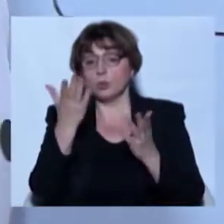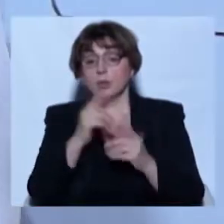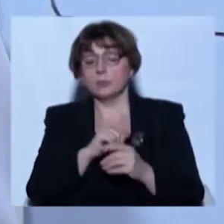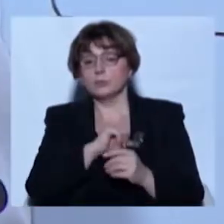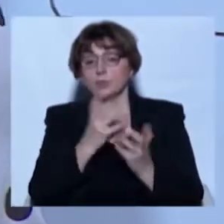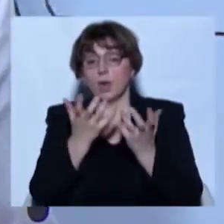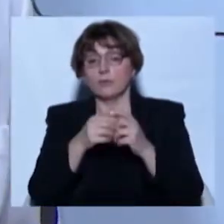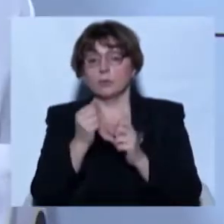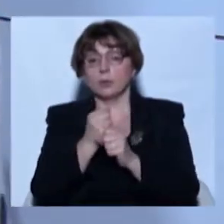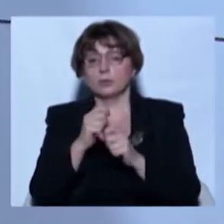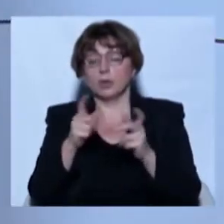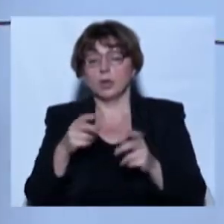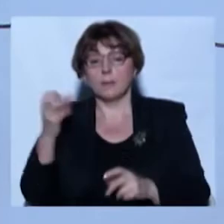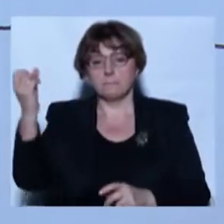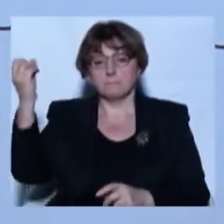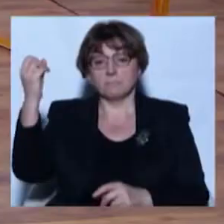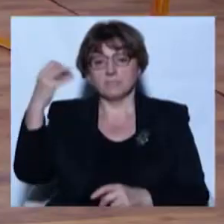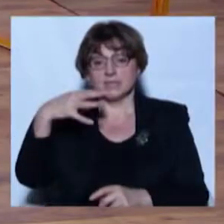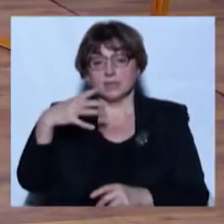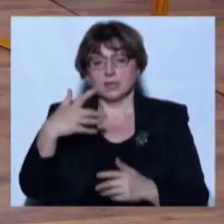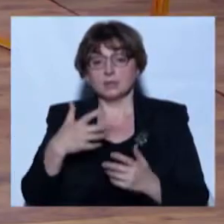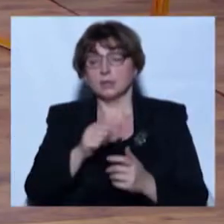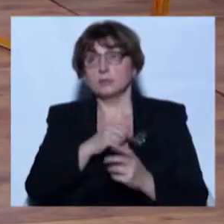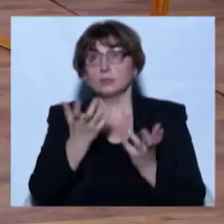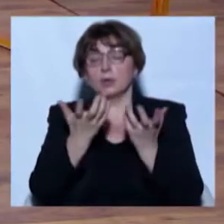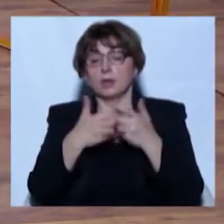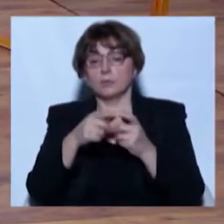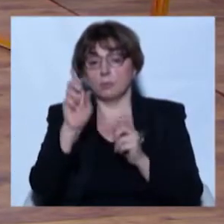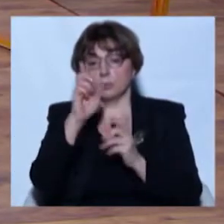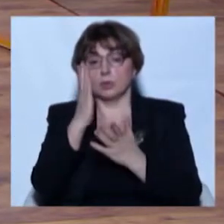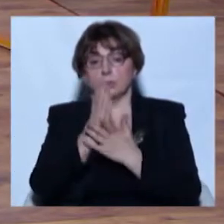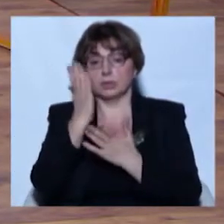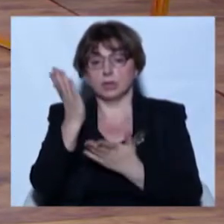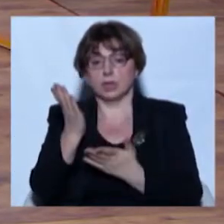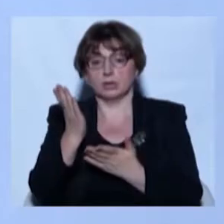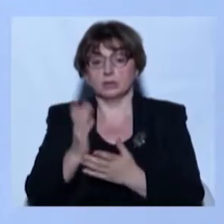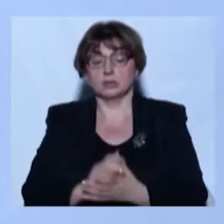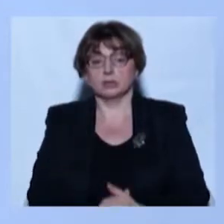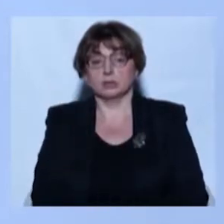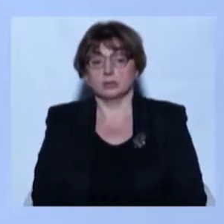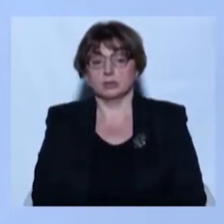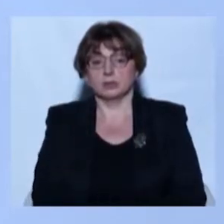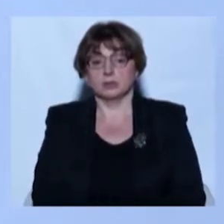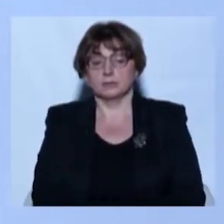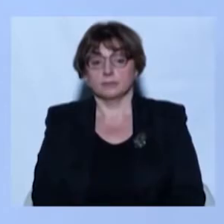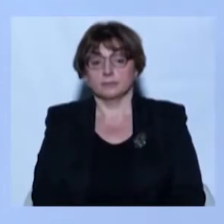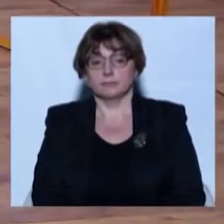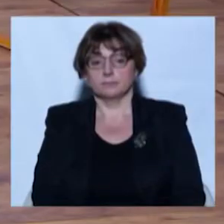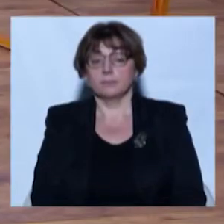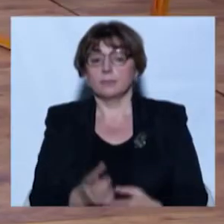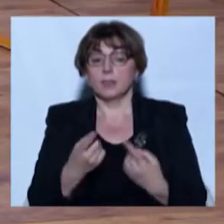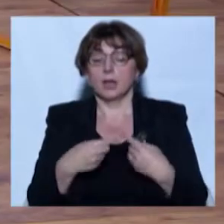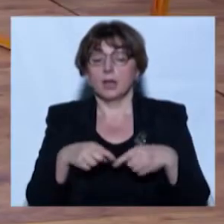მზე, რა თქმა უნდა, არის სინათლის ბუნებრივი წყარო და ჩვენ აქ ჩავწერთ მზეს.